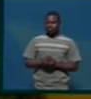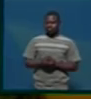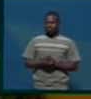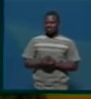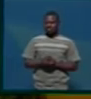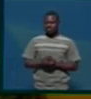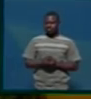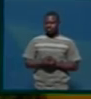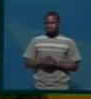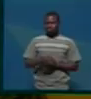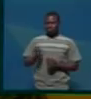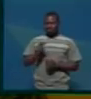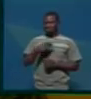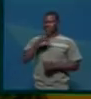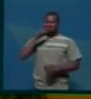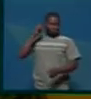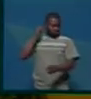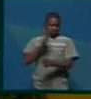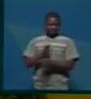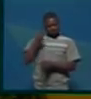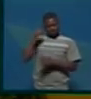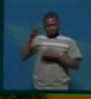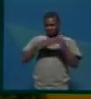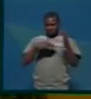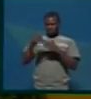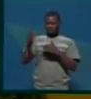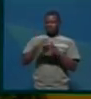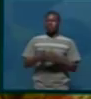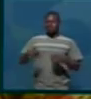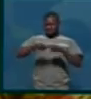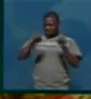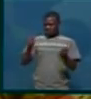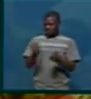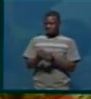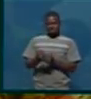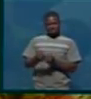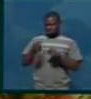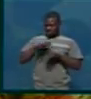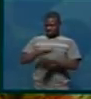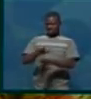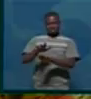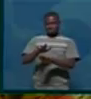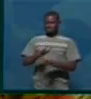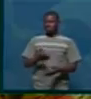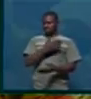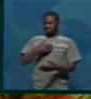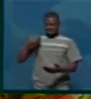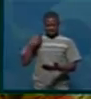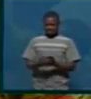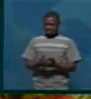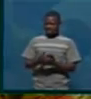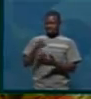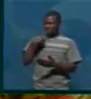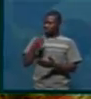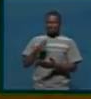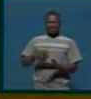Nous sommes déterminés à construire une société décente et intègre qui ne tolère pas le pillage des ressources publiques ou le